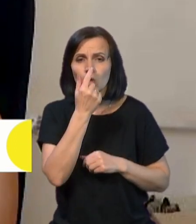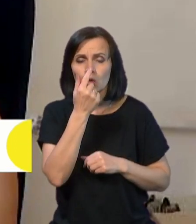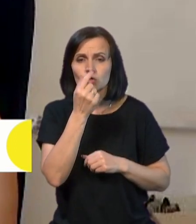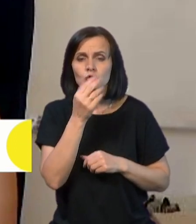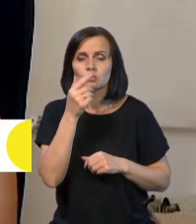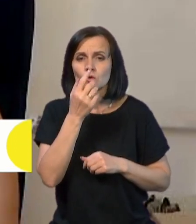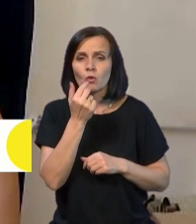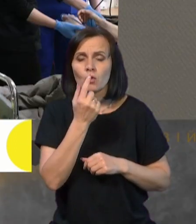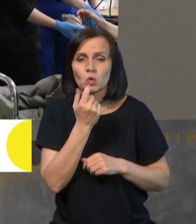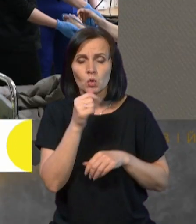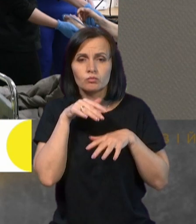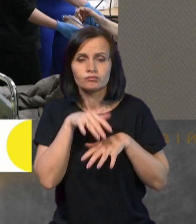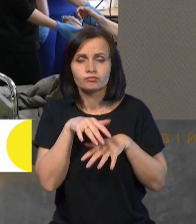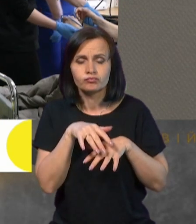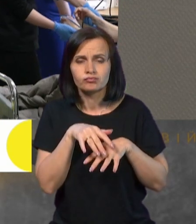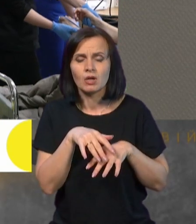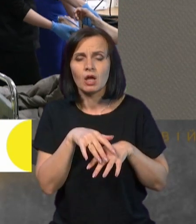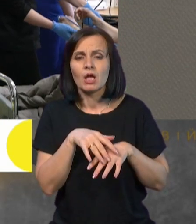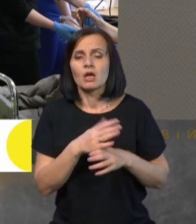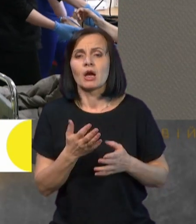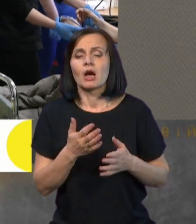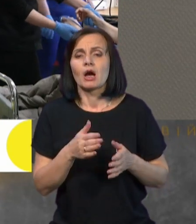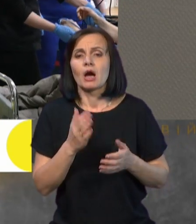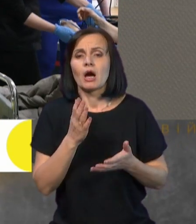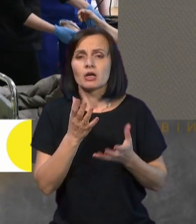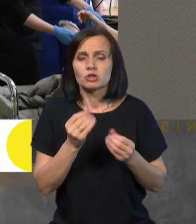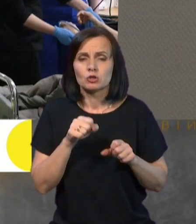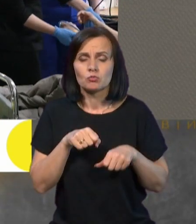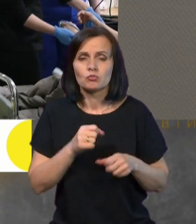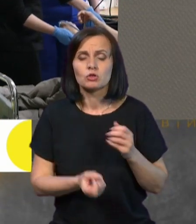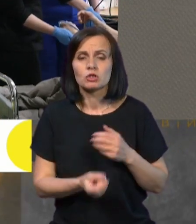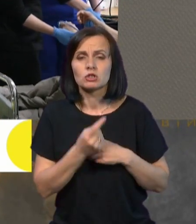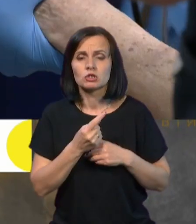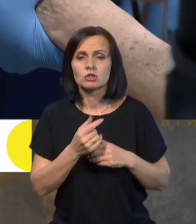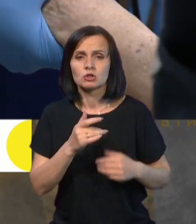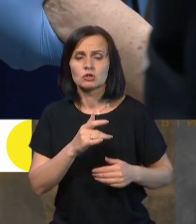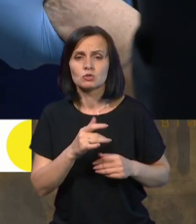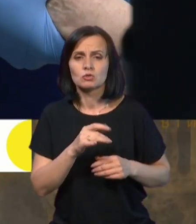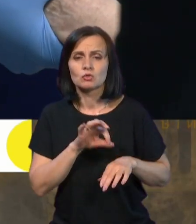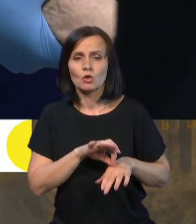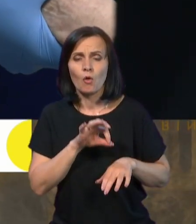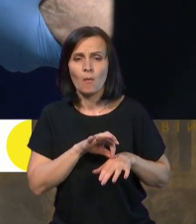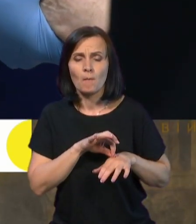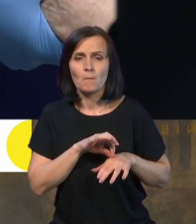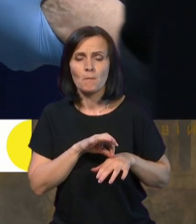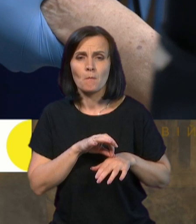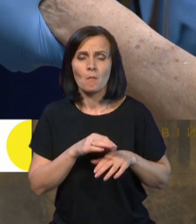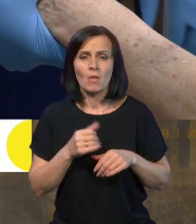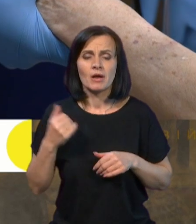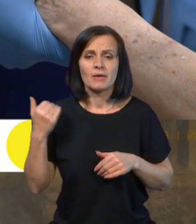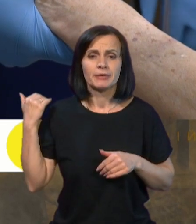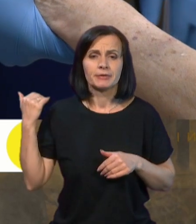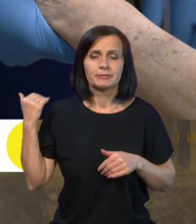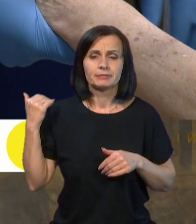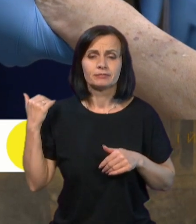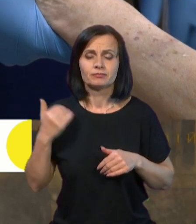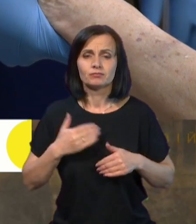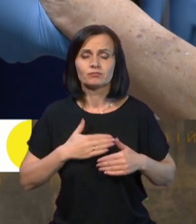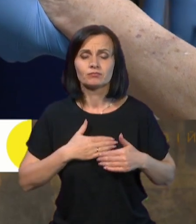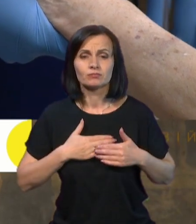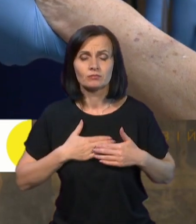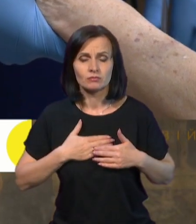Ірина Сорока. Пані Ірино, вітаємо вас в ефірі. Доброго вам ранку. Доброго ранку. Доброго ранку. Пані Ірино, можете нам розповісти,